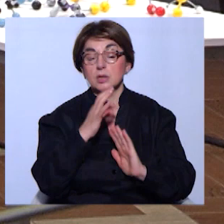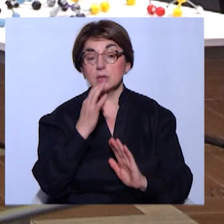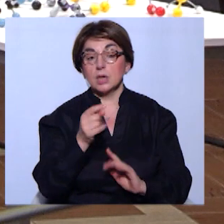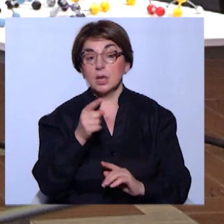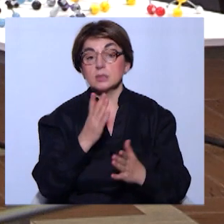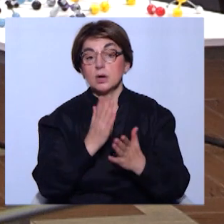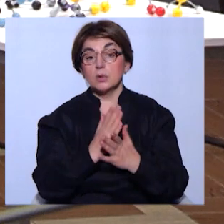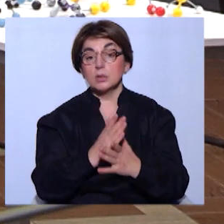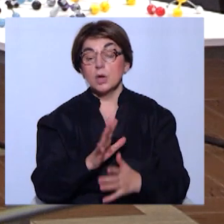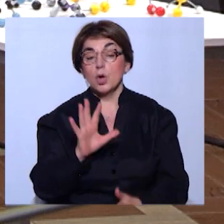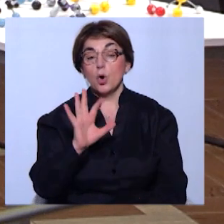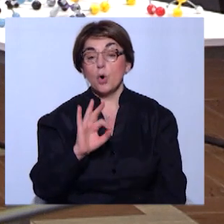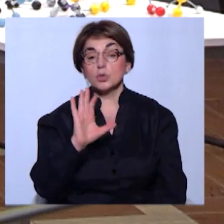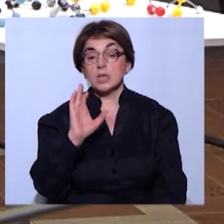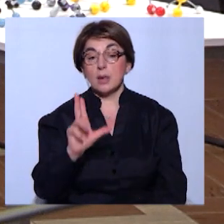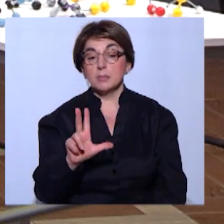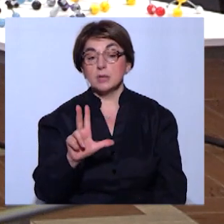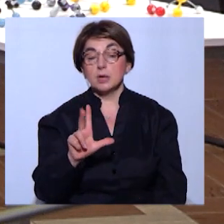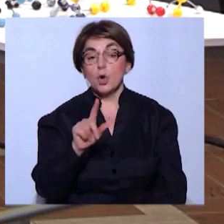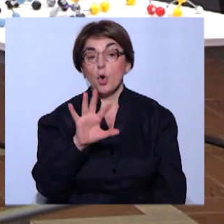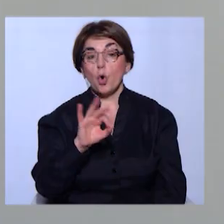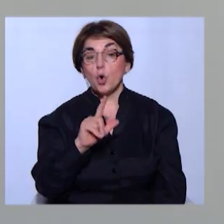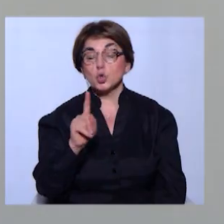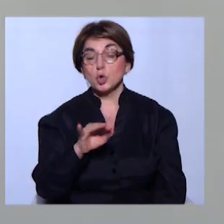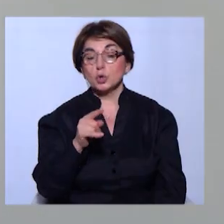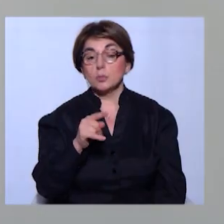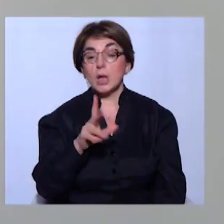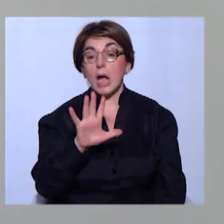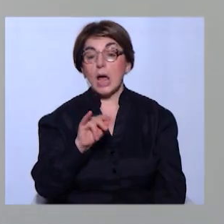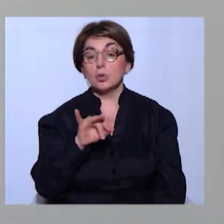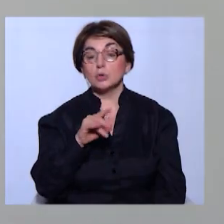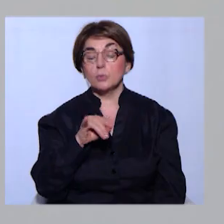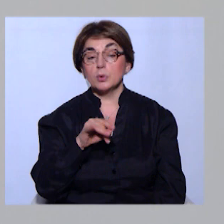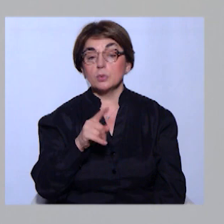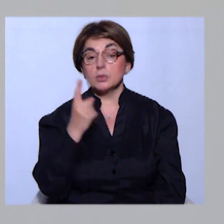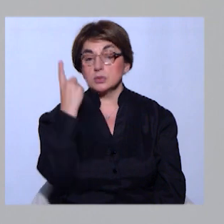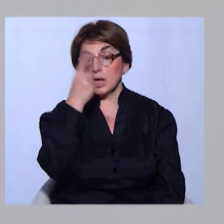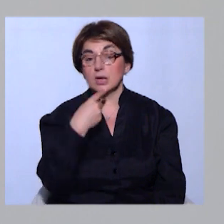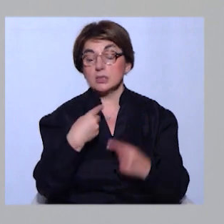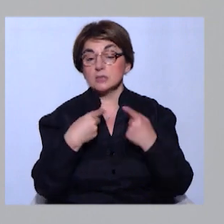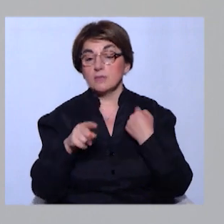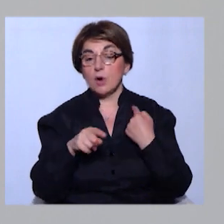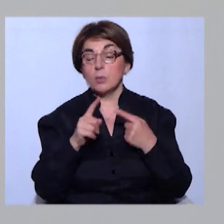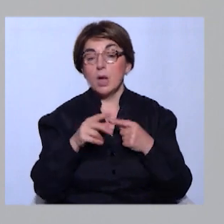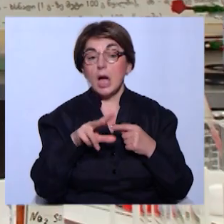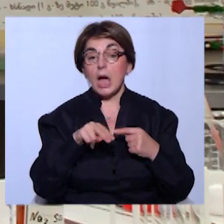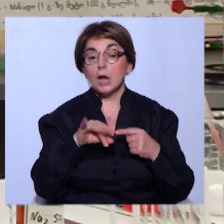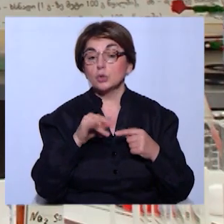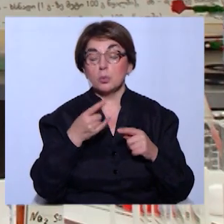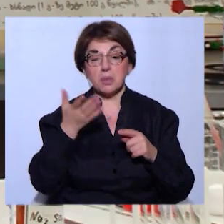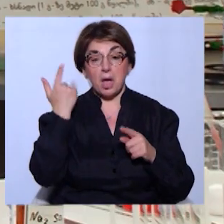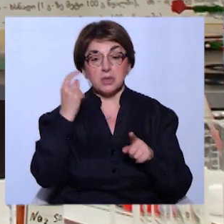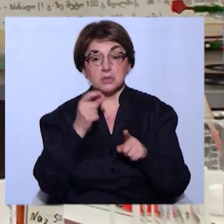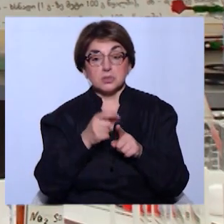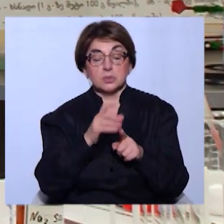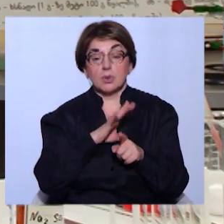გაკვეთილის დასაწყისშიც ვახსენე, და ეს არის O3. ოზონი, რომელიც არის ჟანგბადის ალოტროპიული სახესხვაობა, ოზონიც თქვენთვის ასევე